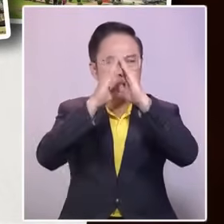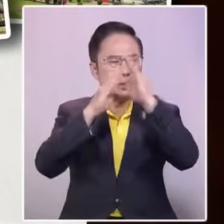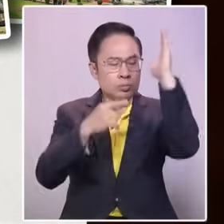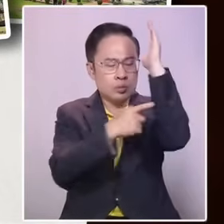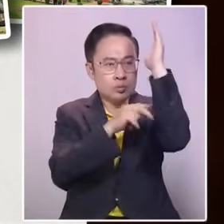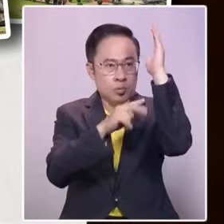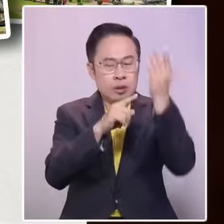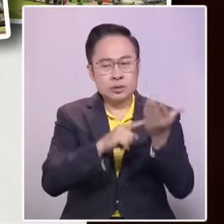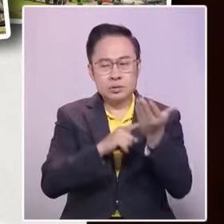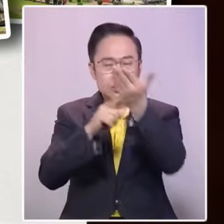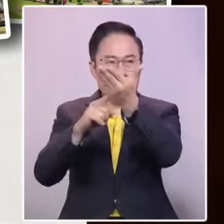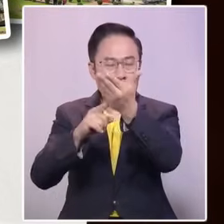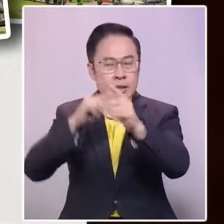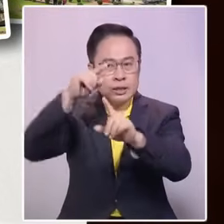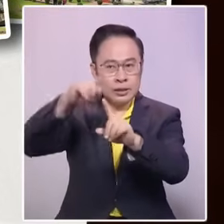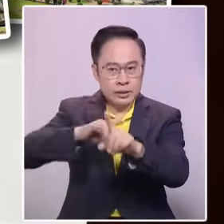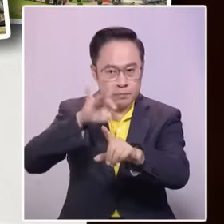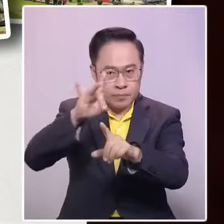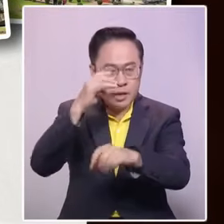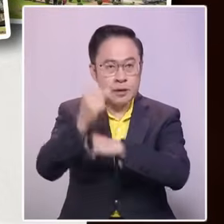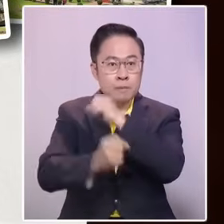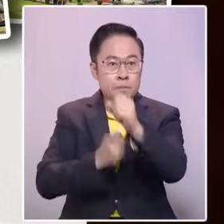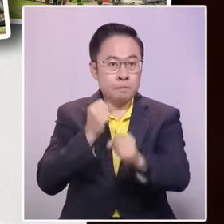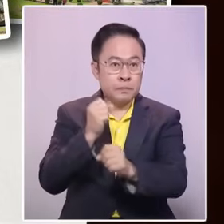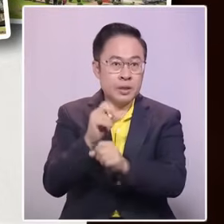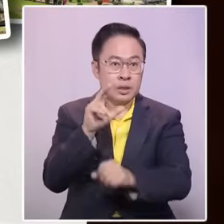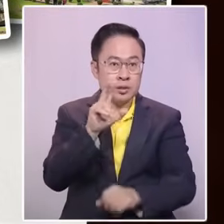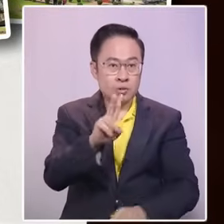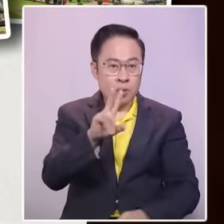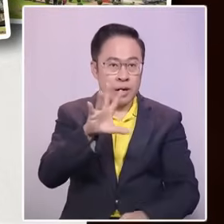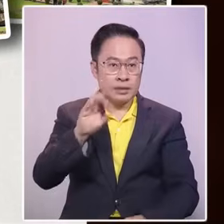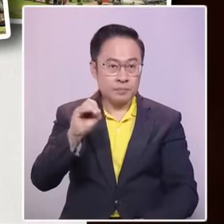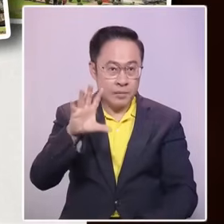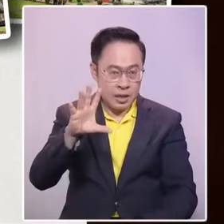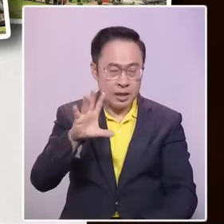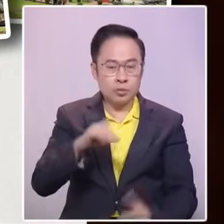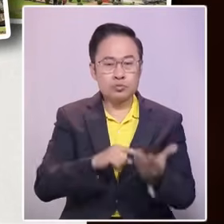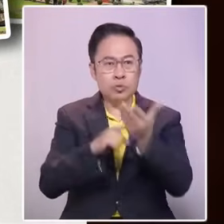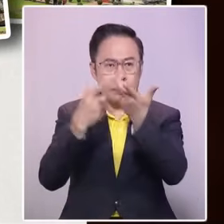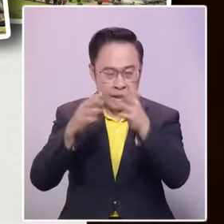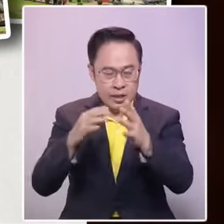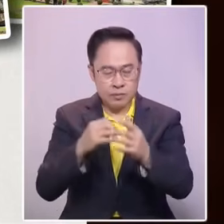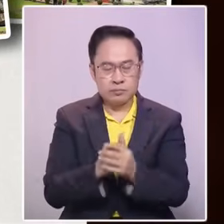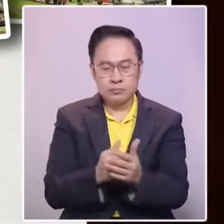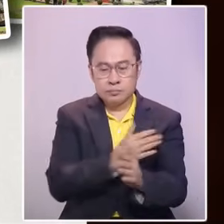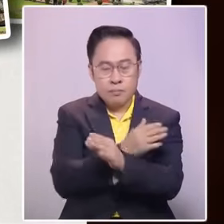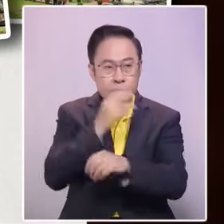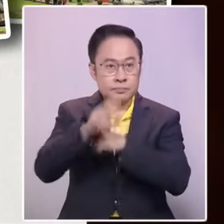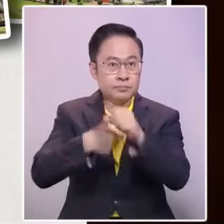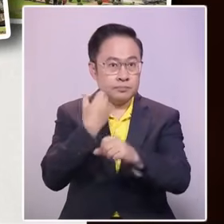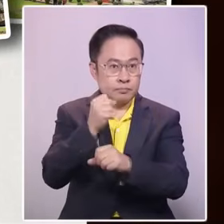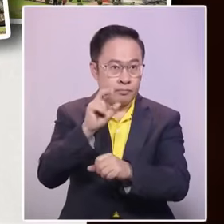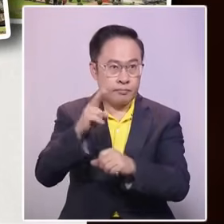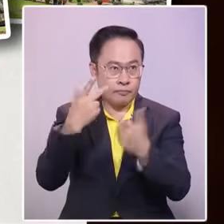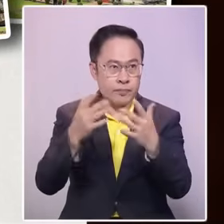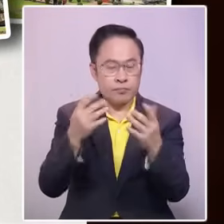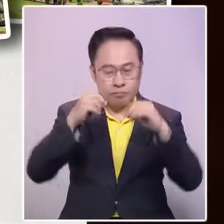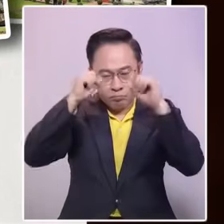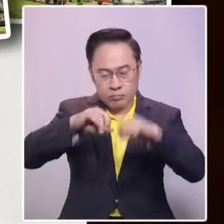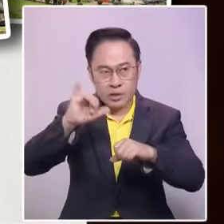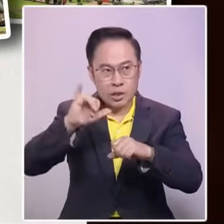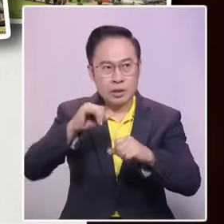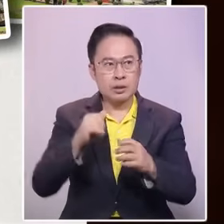ช่วงเดือนสิงหาคมปี 2555นะครับมีอนุสรณ์สถานแหล่งต่างๆและภูมิทัศน์วัฒนธรรมของเชียงใหม่